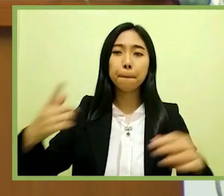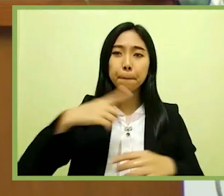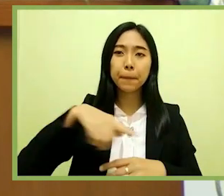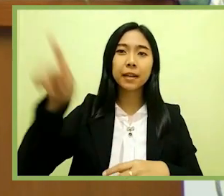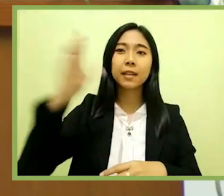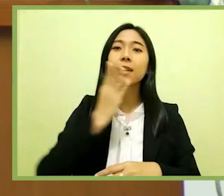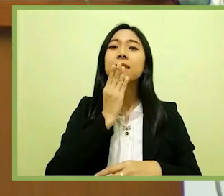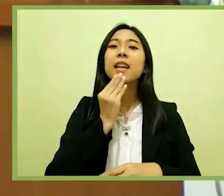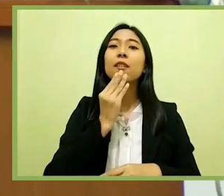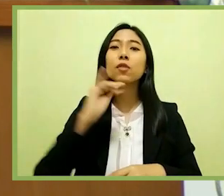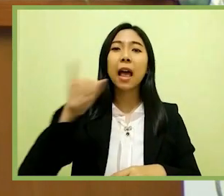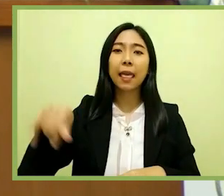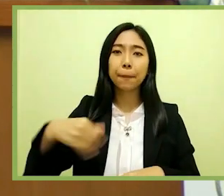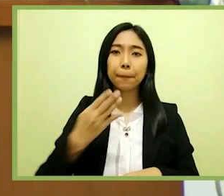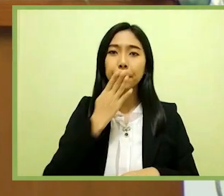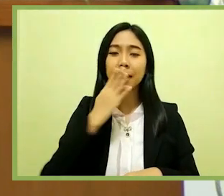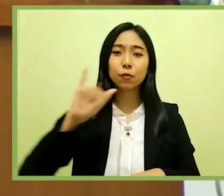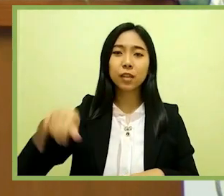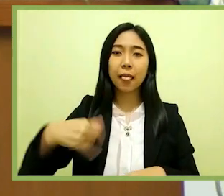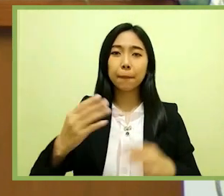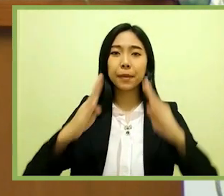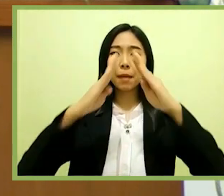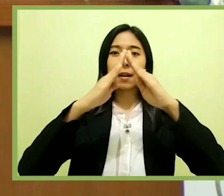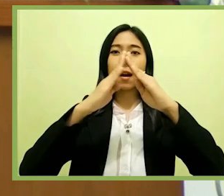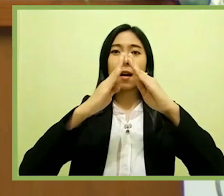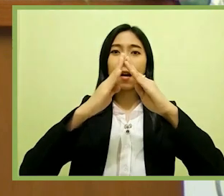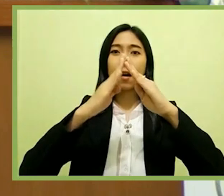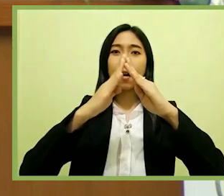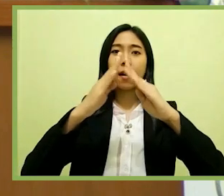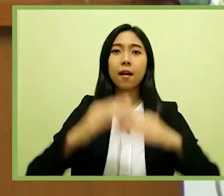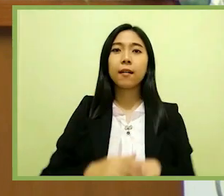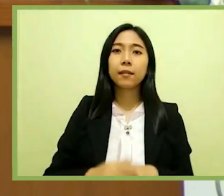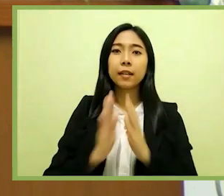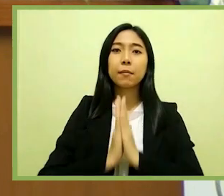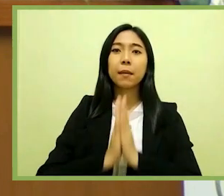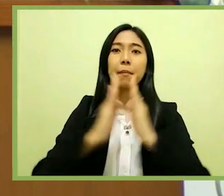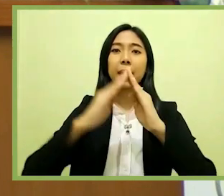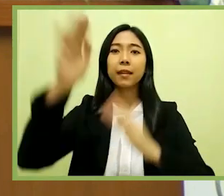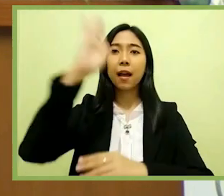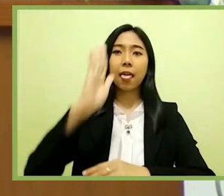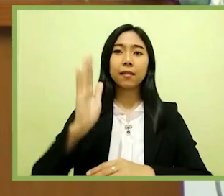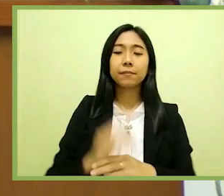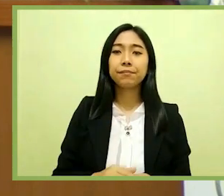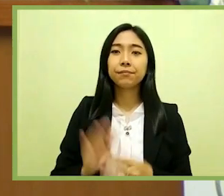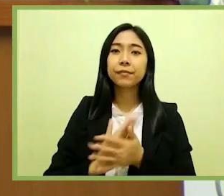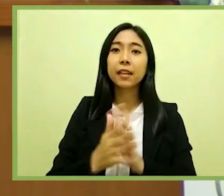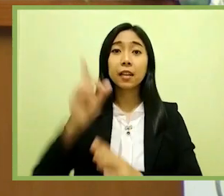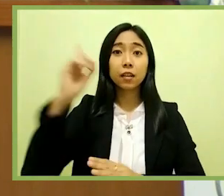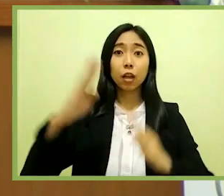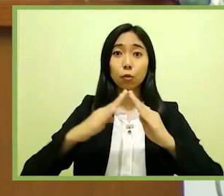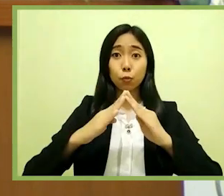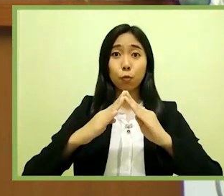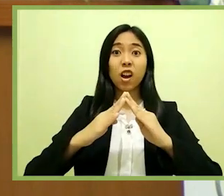Yerusalem, lalu beribadah di Bait Allah. Nah, hari itu, di suatu rumah di